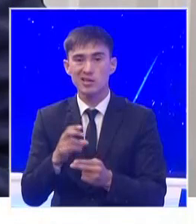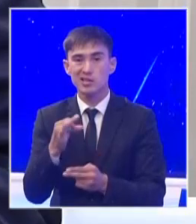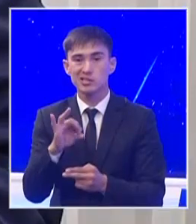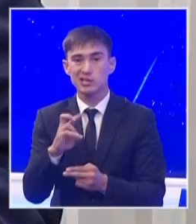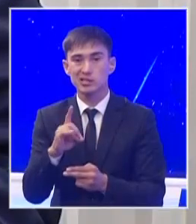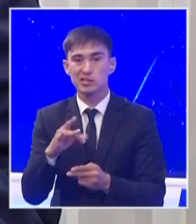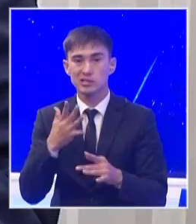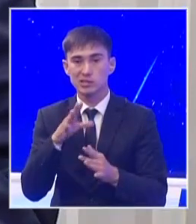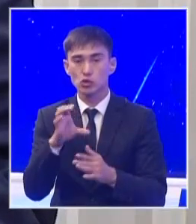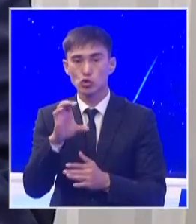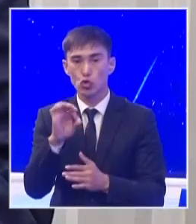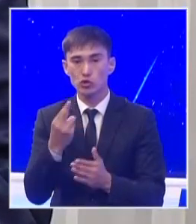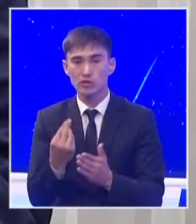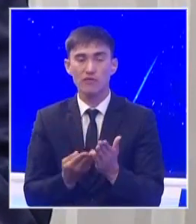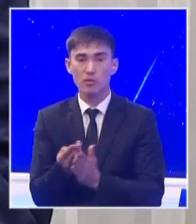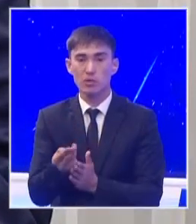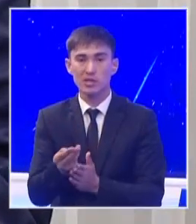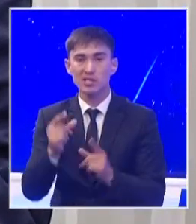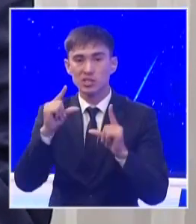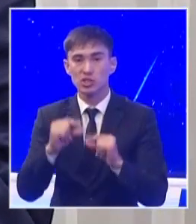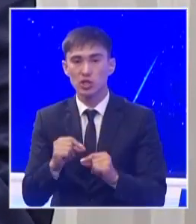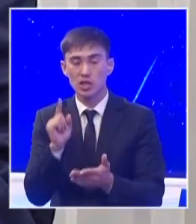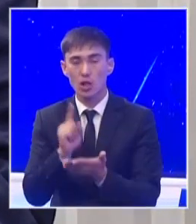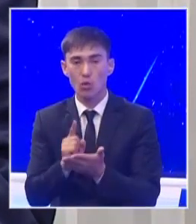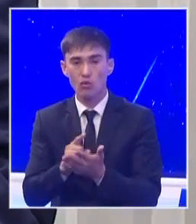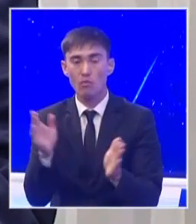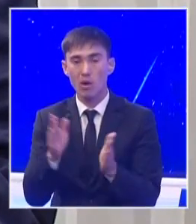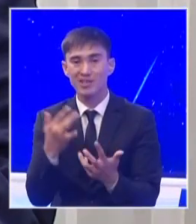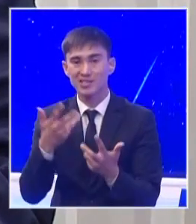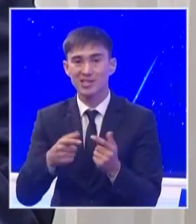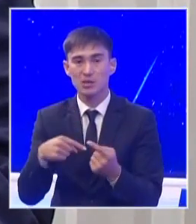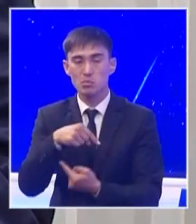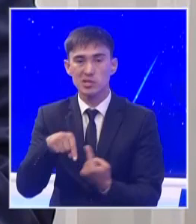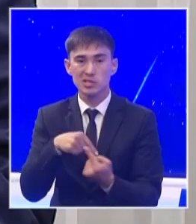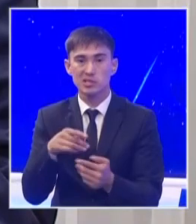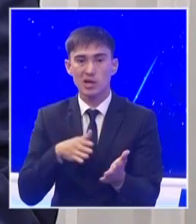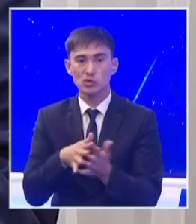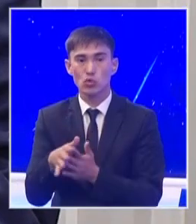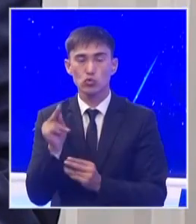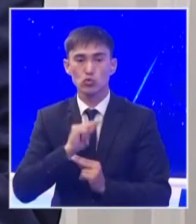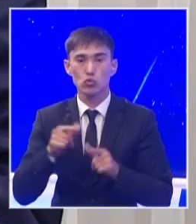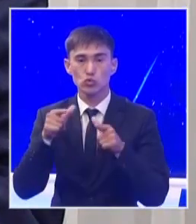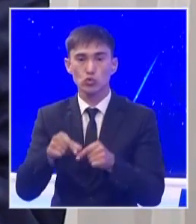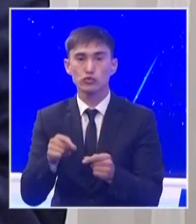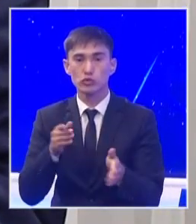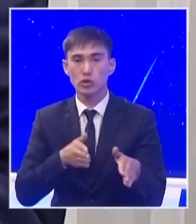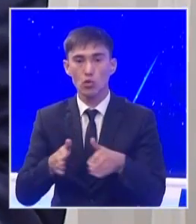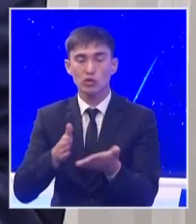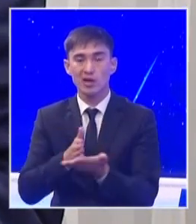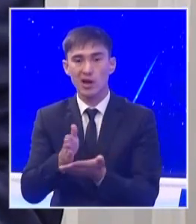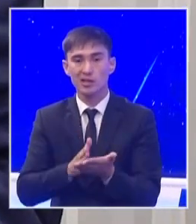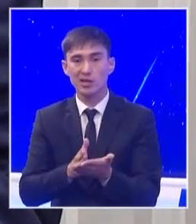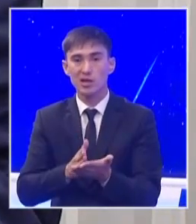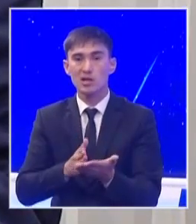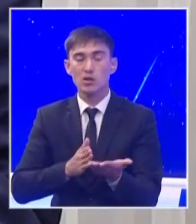индексация социальных выплат, снижение налоговой нагрузки на малый и средний бизнес, расходы на трудоустройство по программам «Дорожная